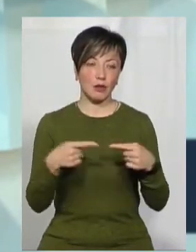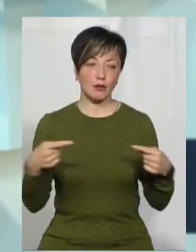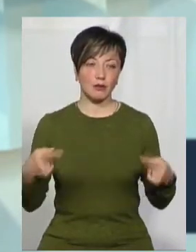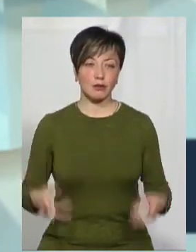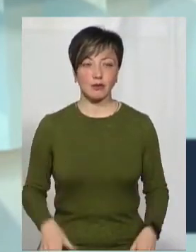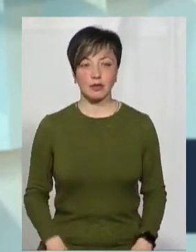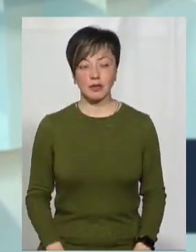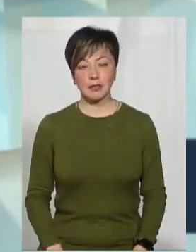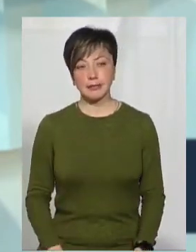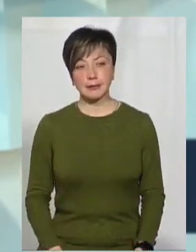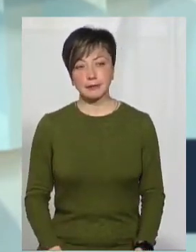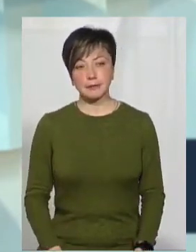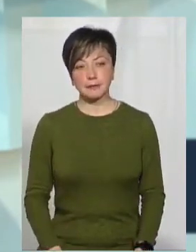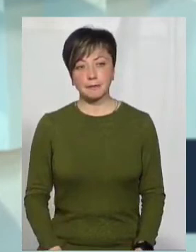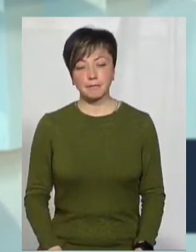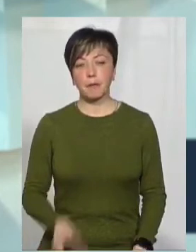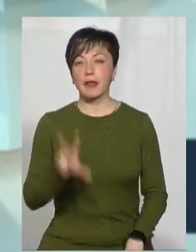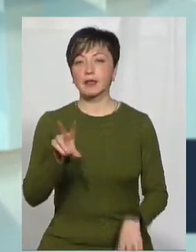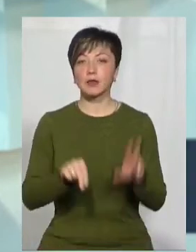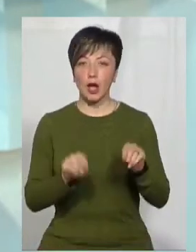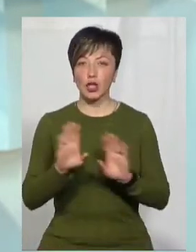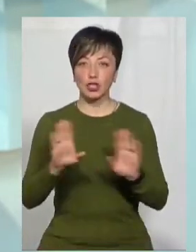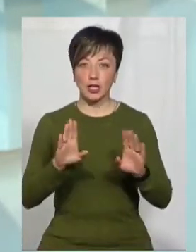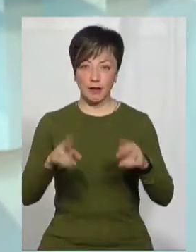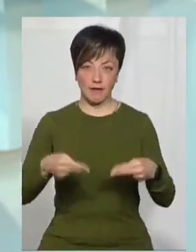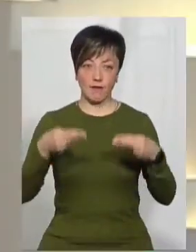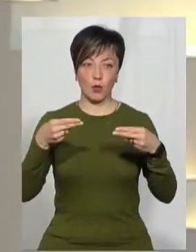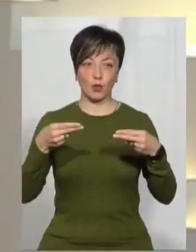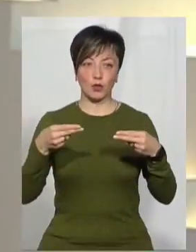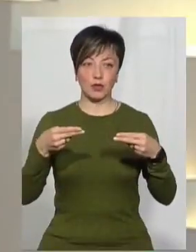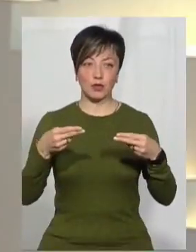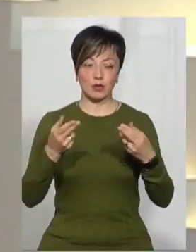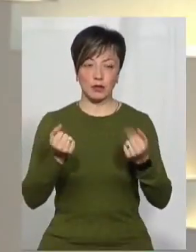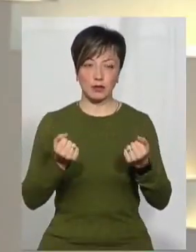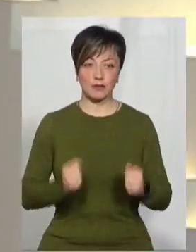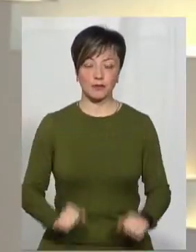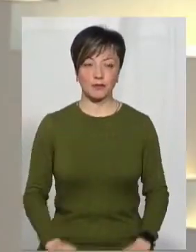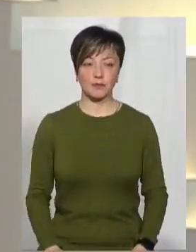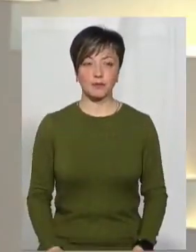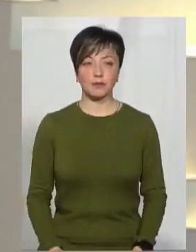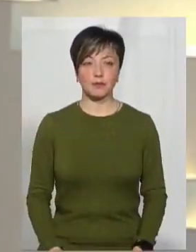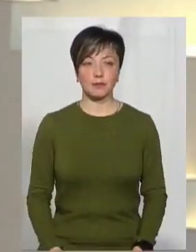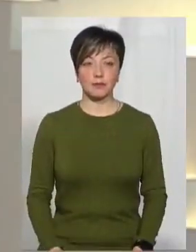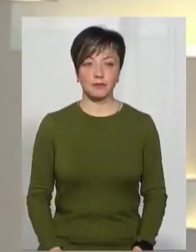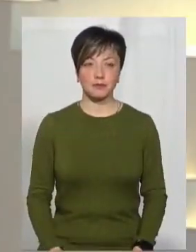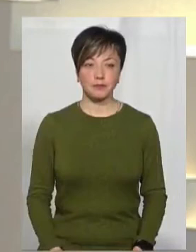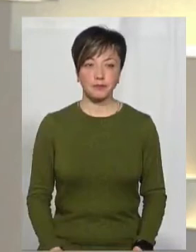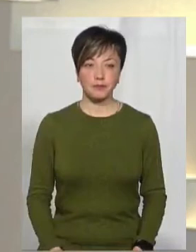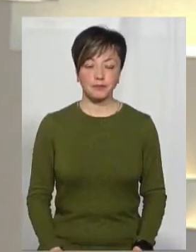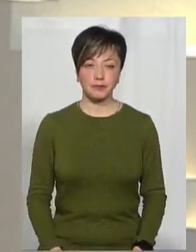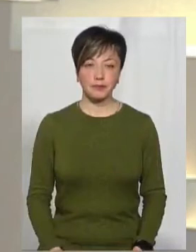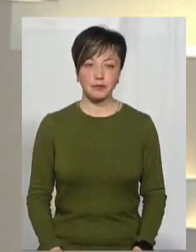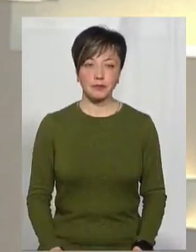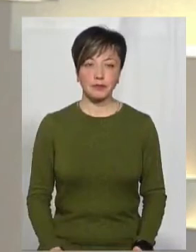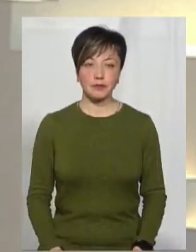так, прилади і так далі. Ну, це, я сподіваюся, режисери виводили, так? Угу. Ну, ми не звернули увагу, але,